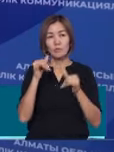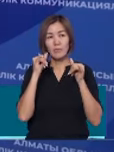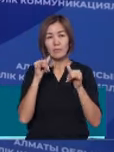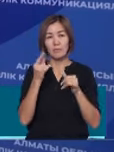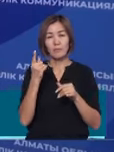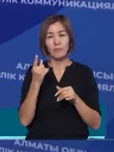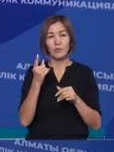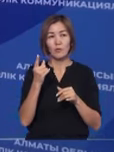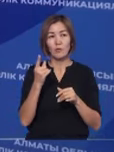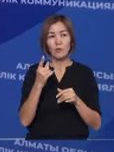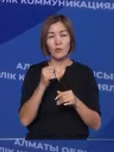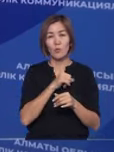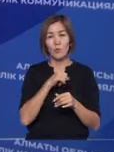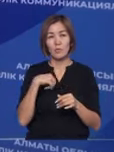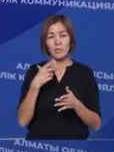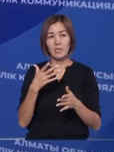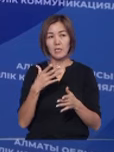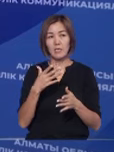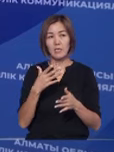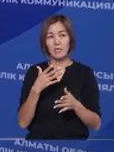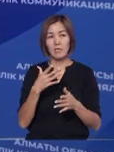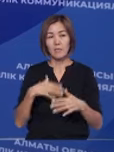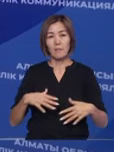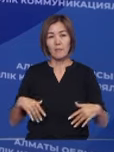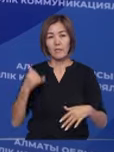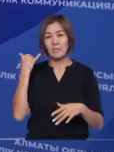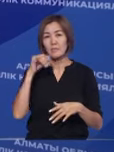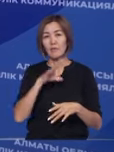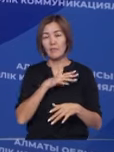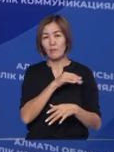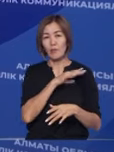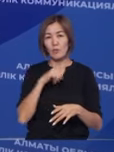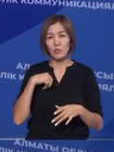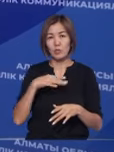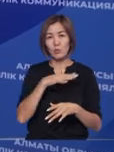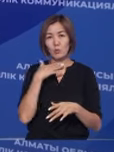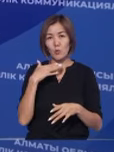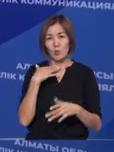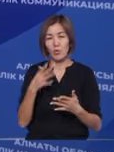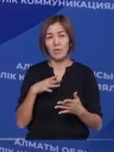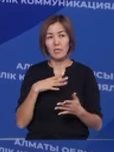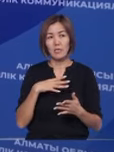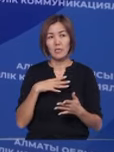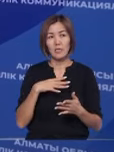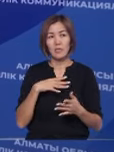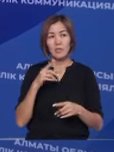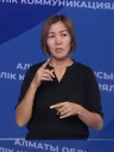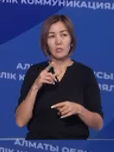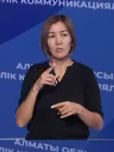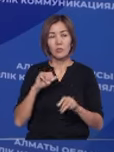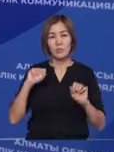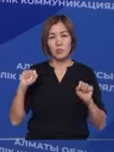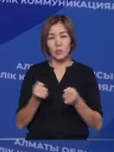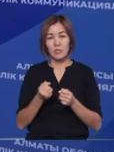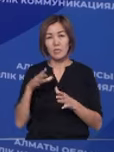қарасын өз еріктерімен ветеринар малдар келгеніне хабарламай сойып алған, етін сол жердегі өзінің тоңазытқыштарына сақтап қойған.